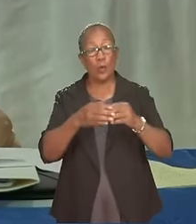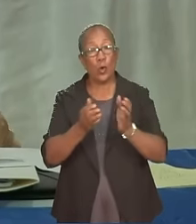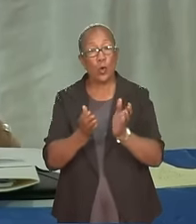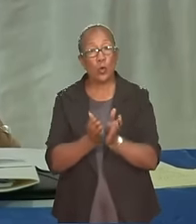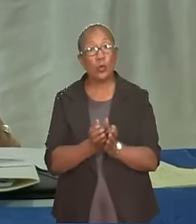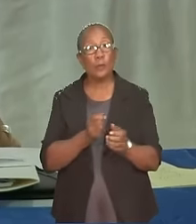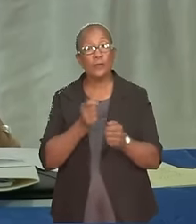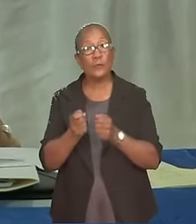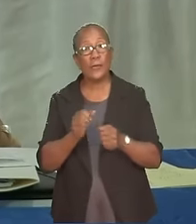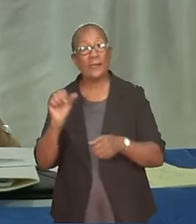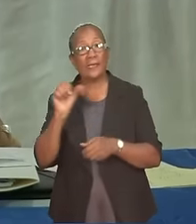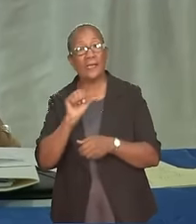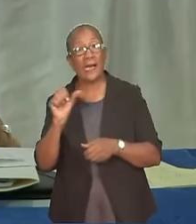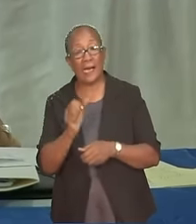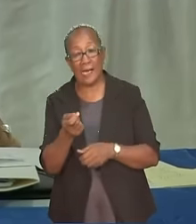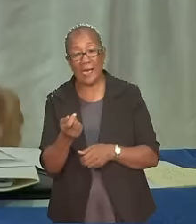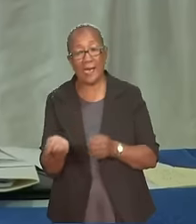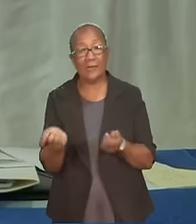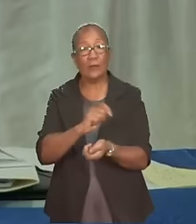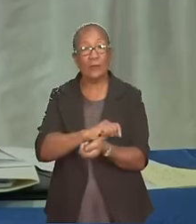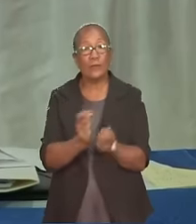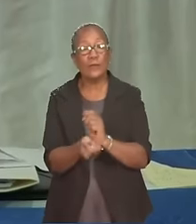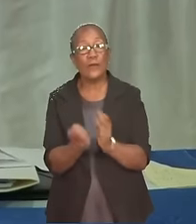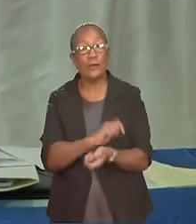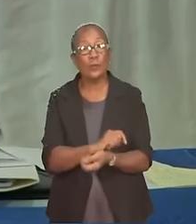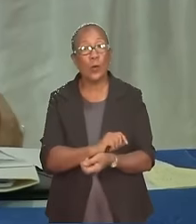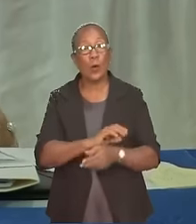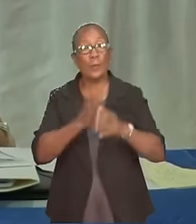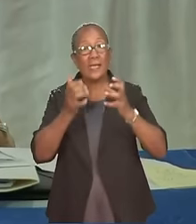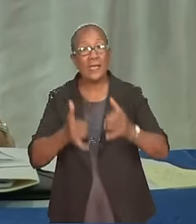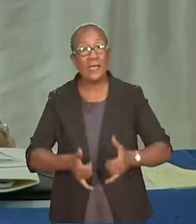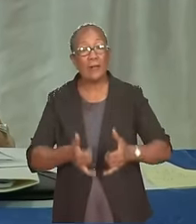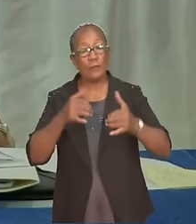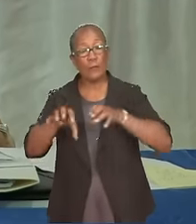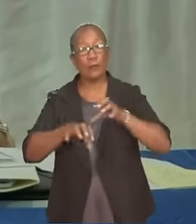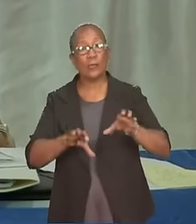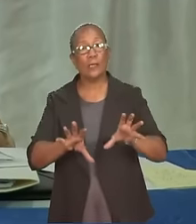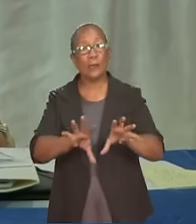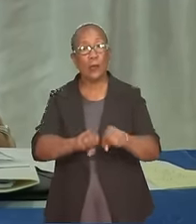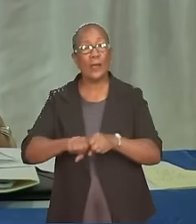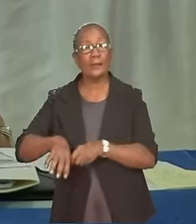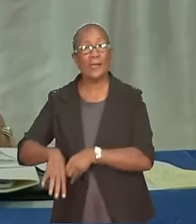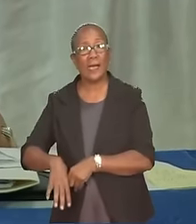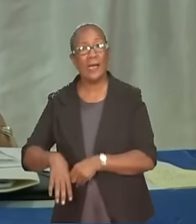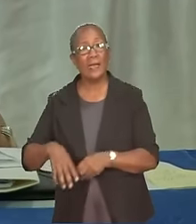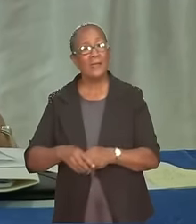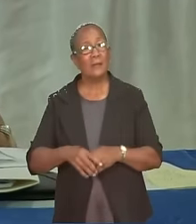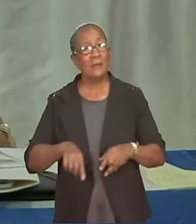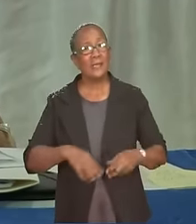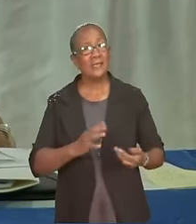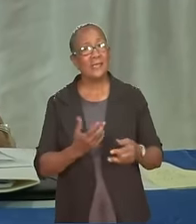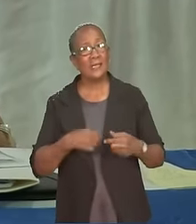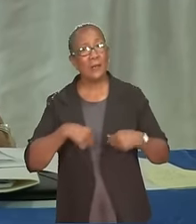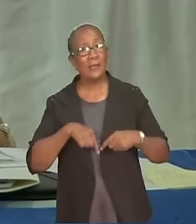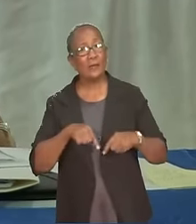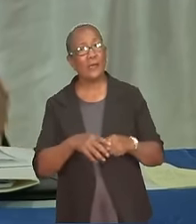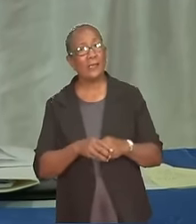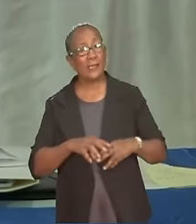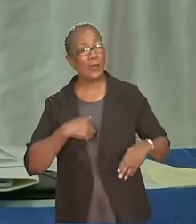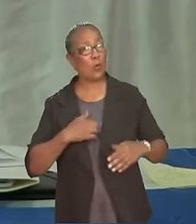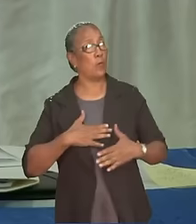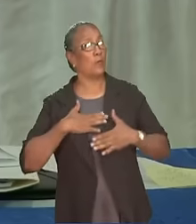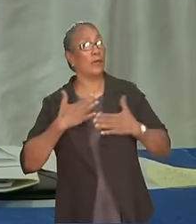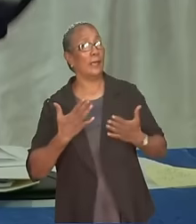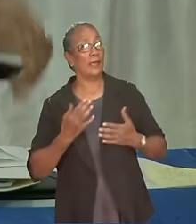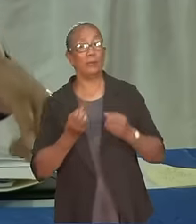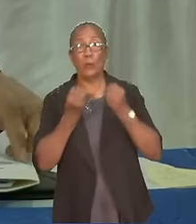dat er onderfactureren plaatsvindt. Om heel wat goederen weg te halen. Misschien heeft u dit verhaal ook gehoord. Want ik was ook verrast.